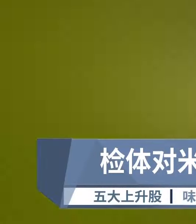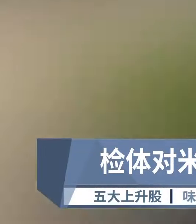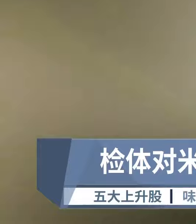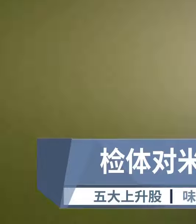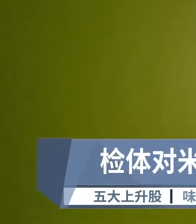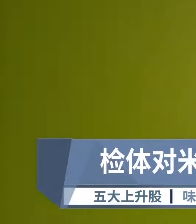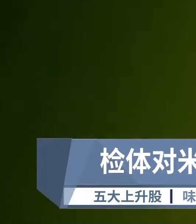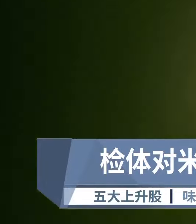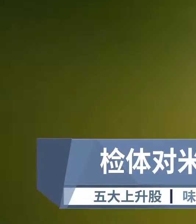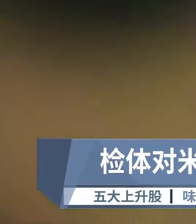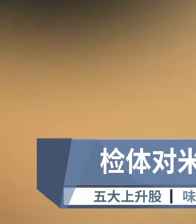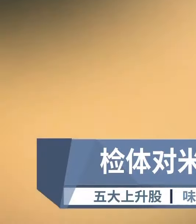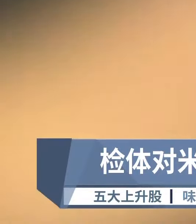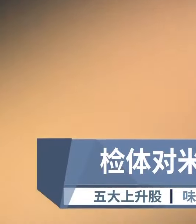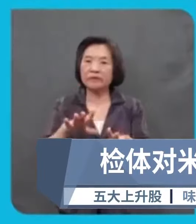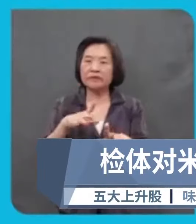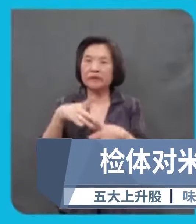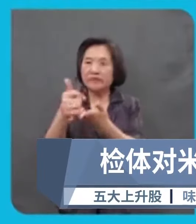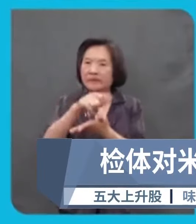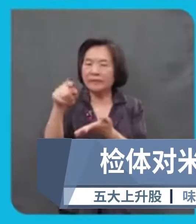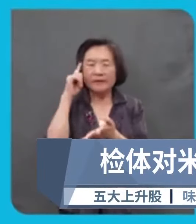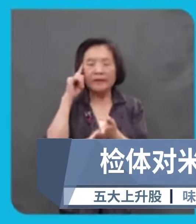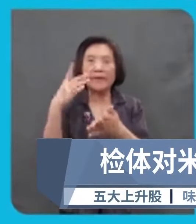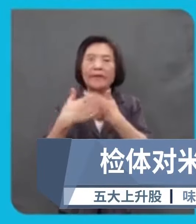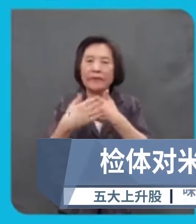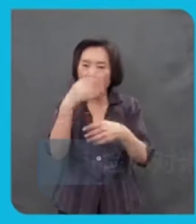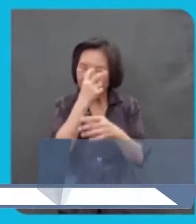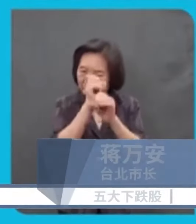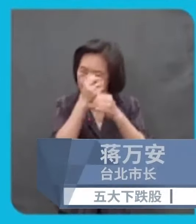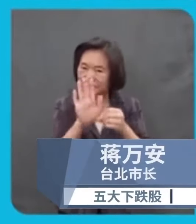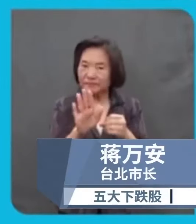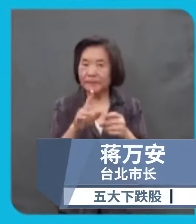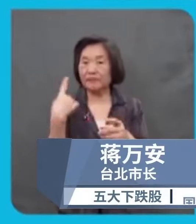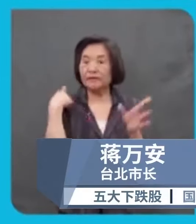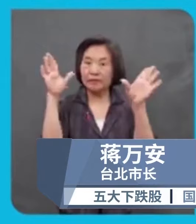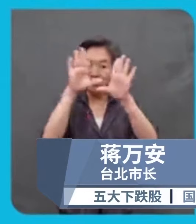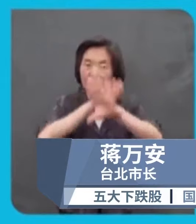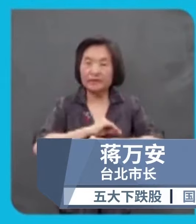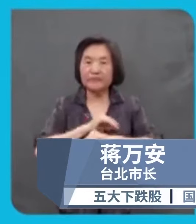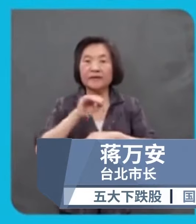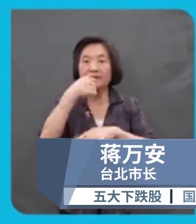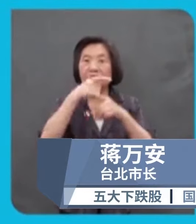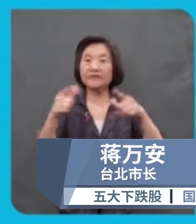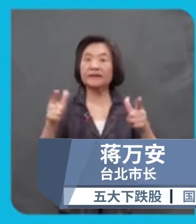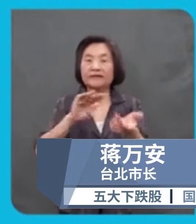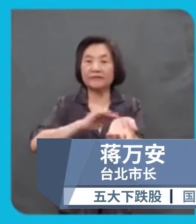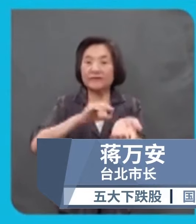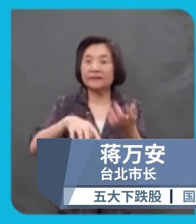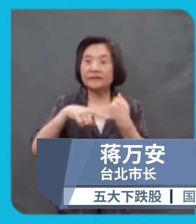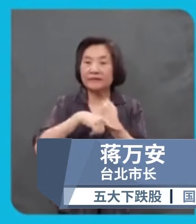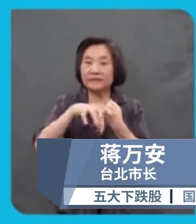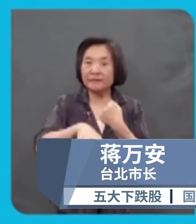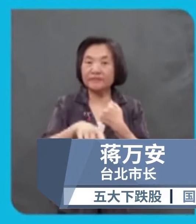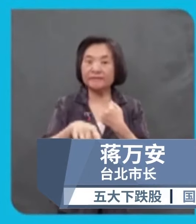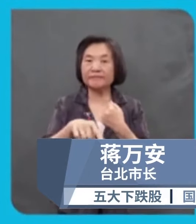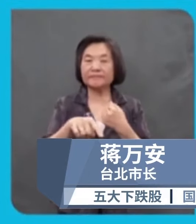对米酵菌酸呈阳性反应。 昨天晚间，台大法医所也回报，对于目